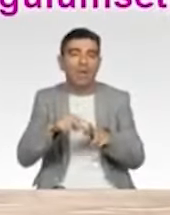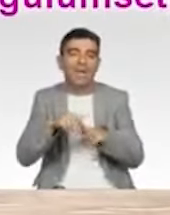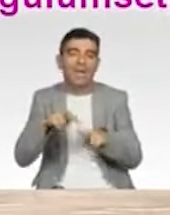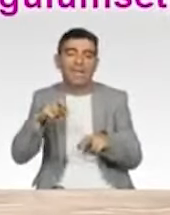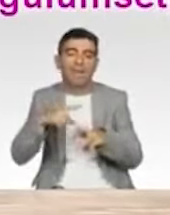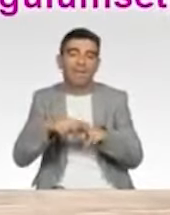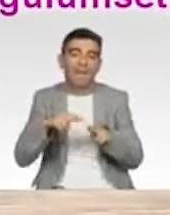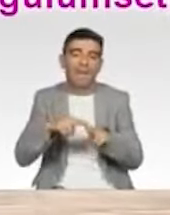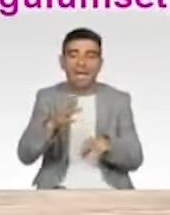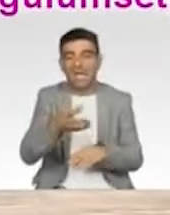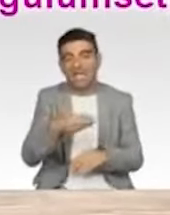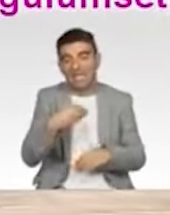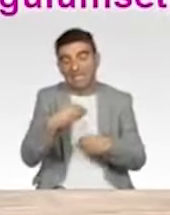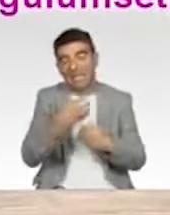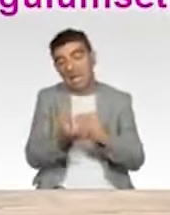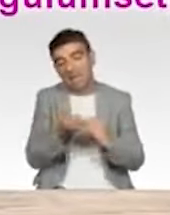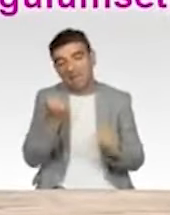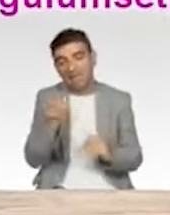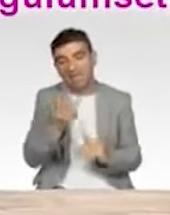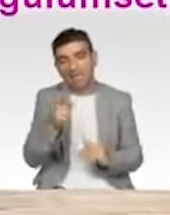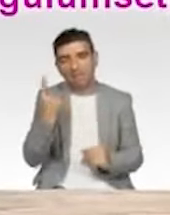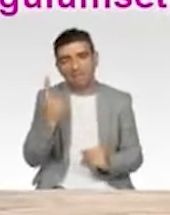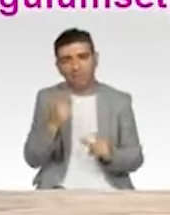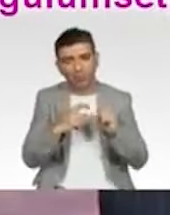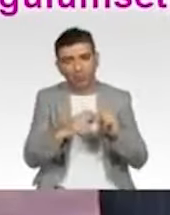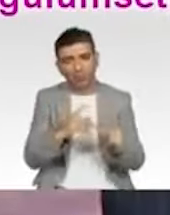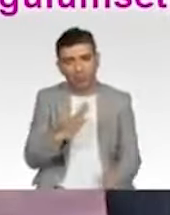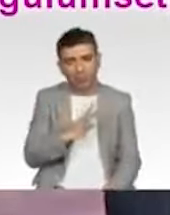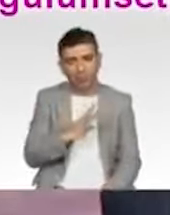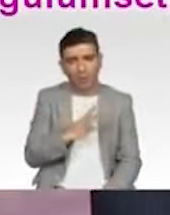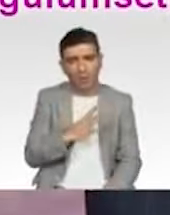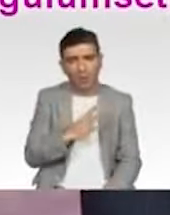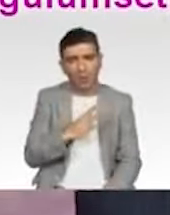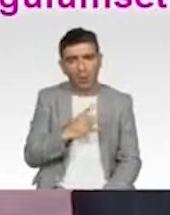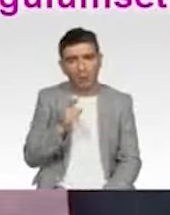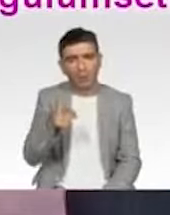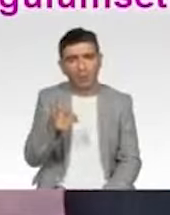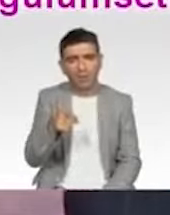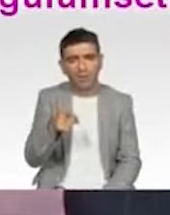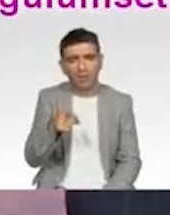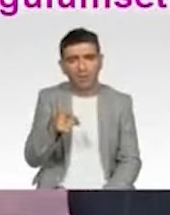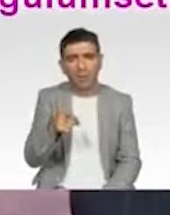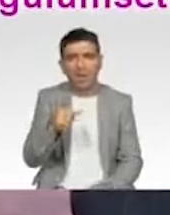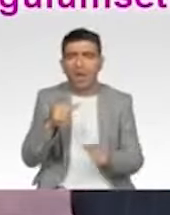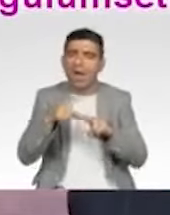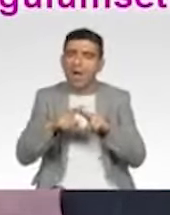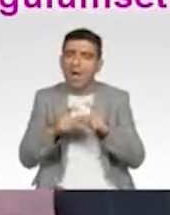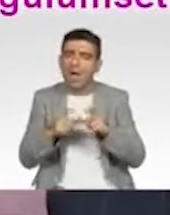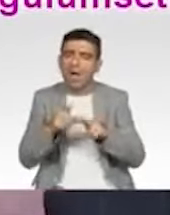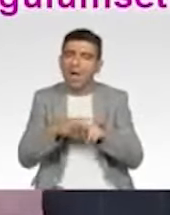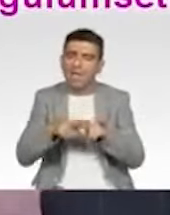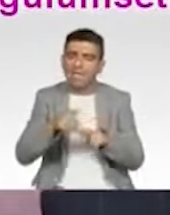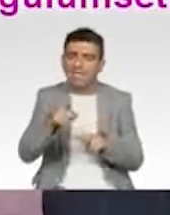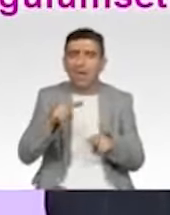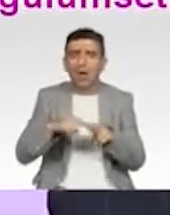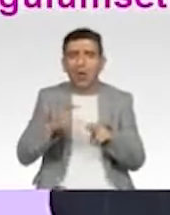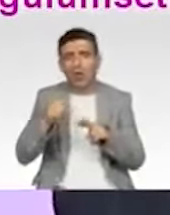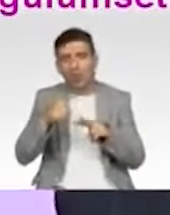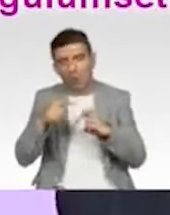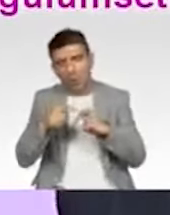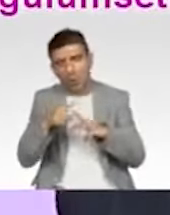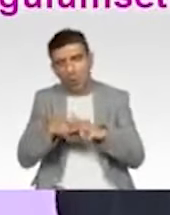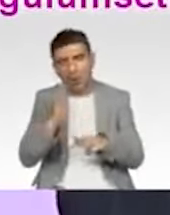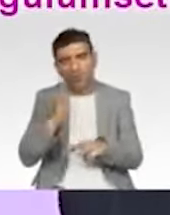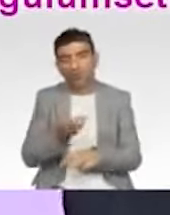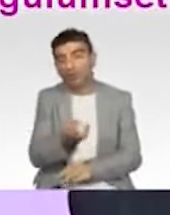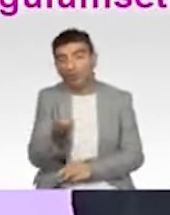gerekiyor. Peki hocam bir sorum var. Şöyle uzay doğuda yani Asya, özellikle Kore ve Japonlarda